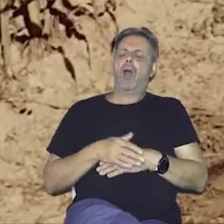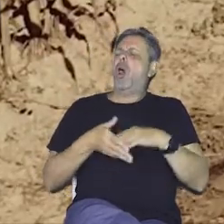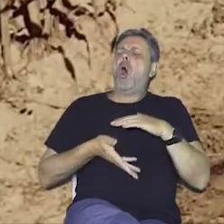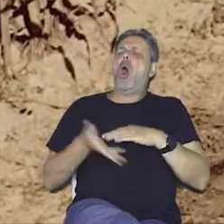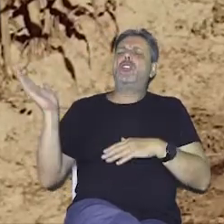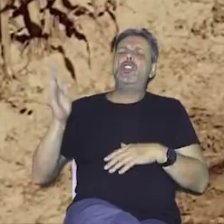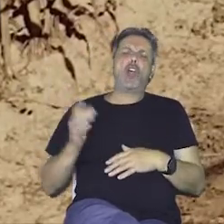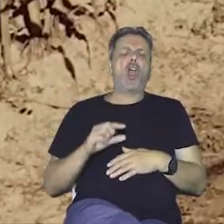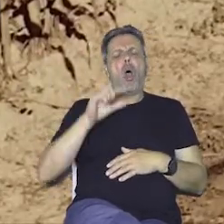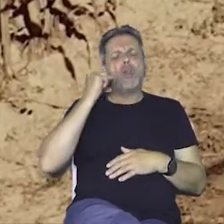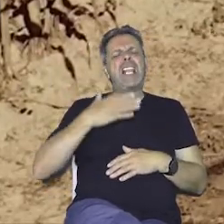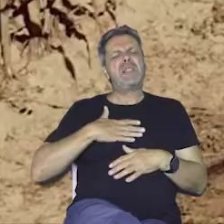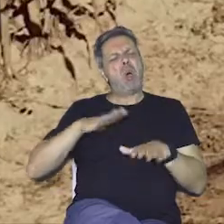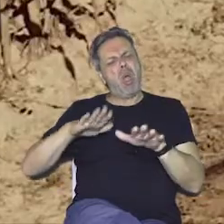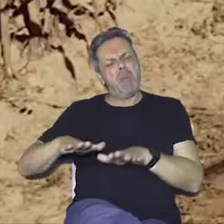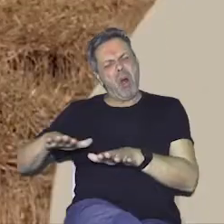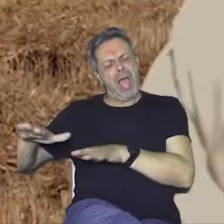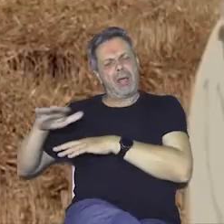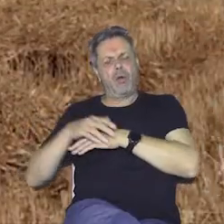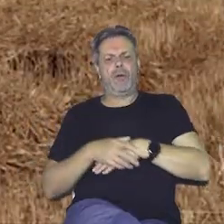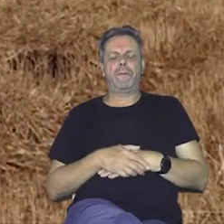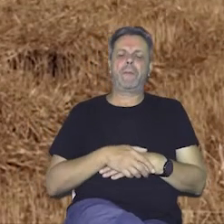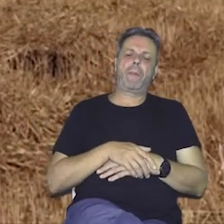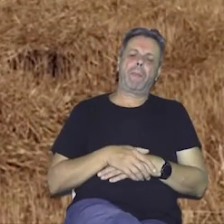Otišao je otac moj polako,